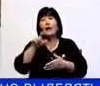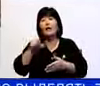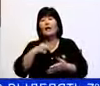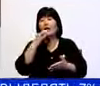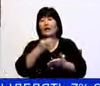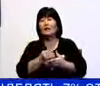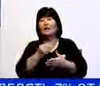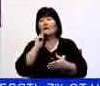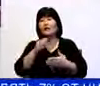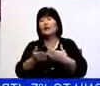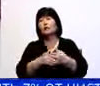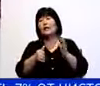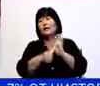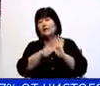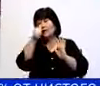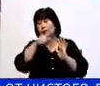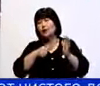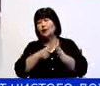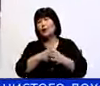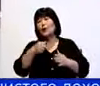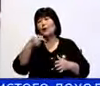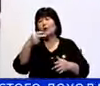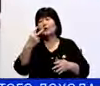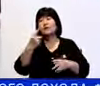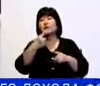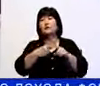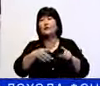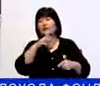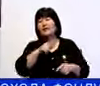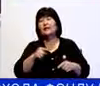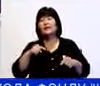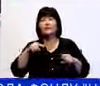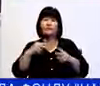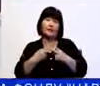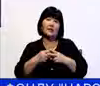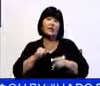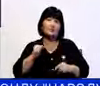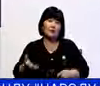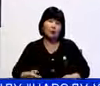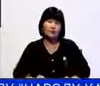степени вины получили от 6 месяцев до 2,5 лет ограничения свободы.